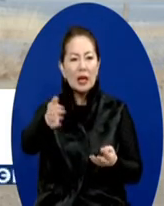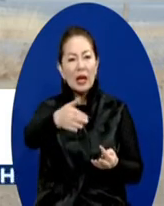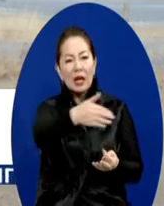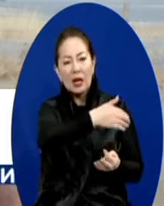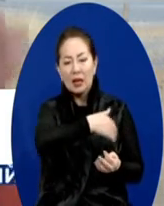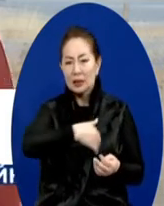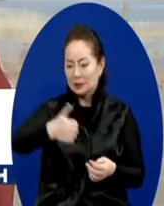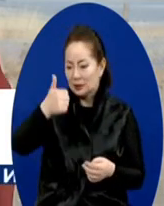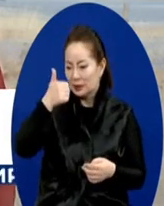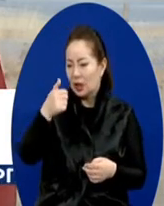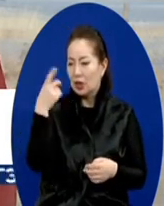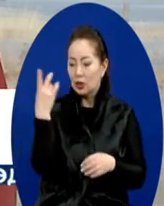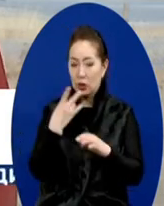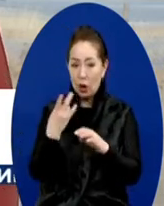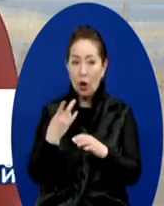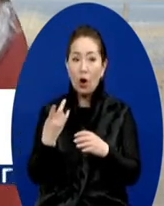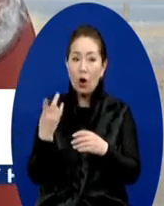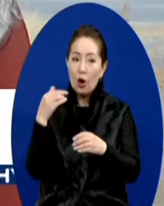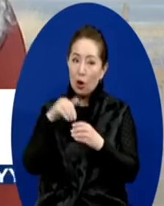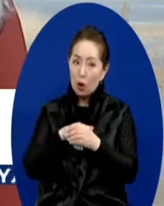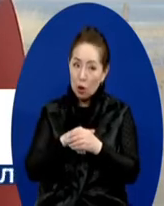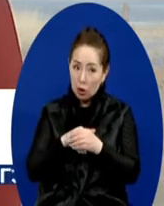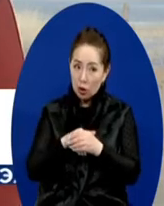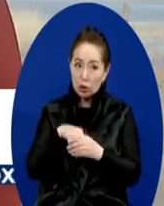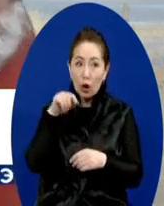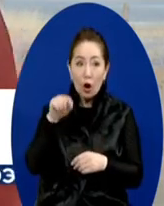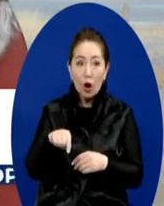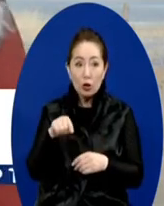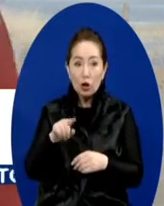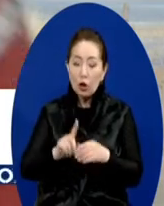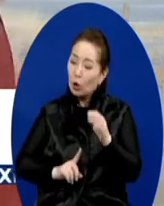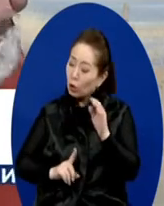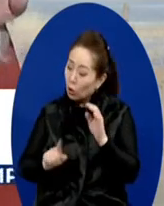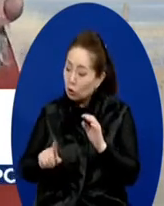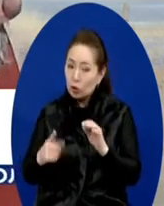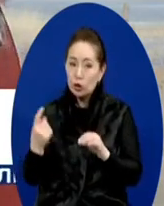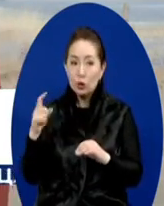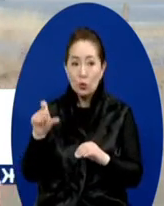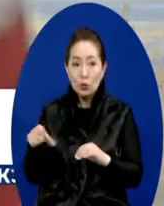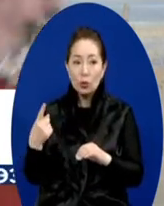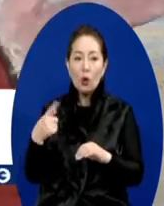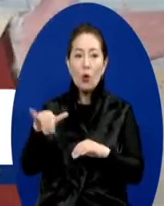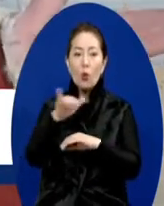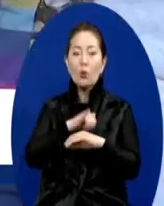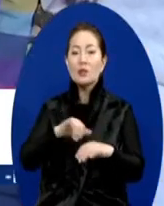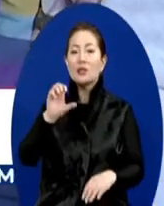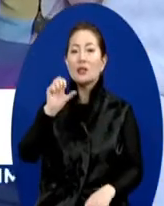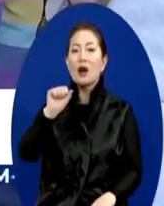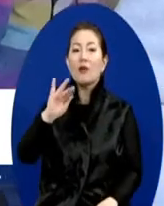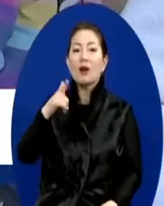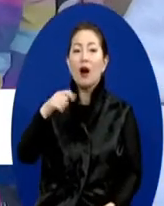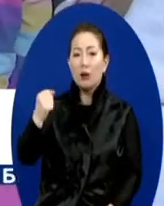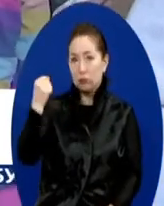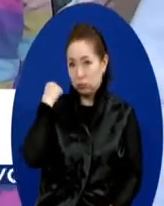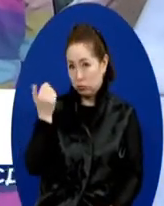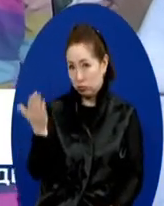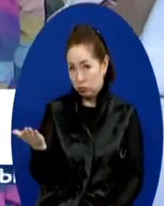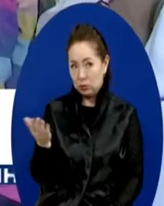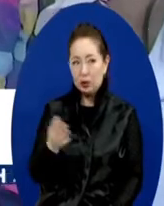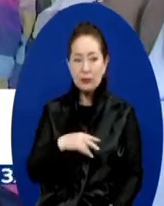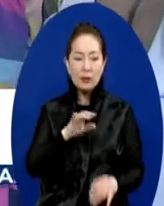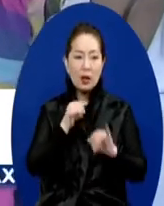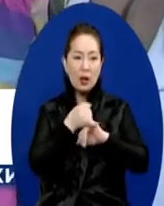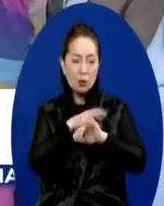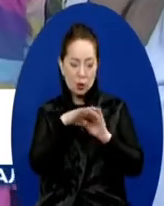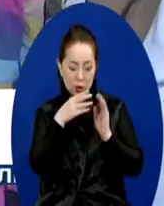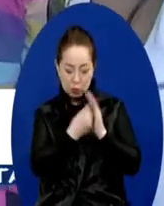сайн ногоочин болоод одоо өнөөдөр ихлэхэд одоо нэг нь улсын аварга болж байна. Дандин гэр